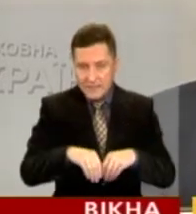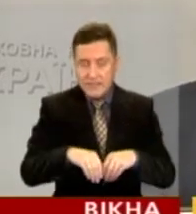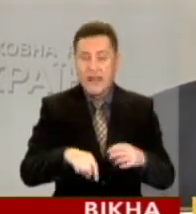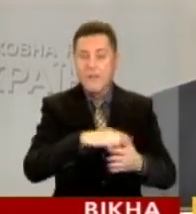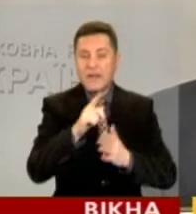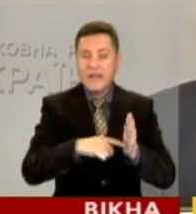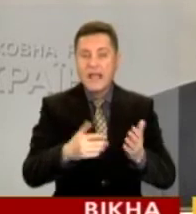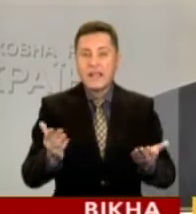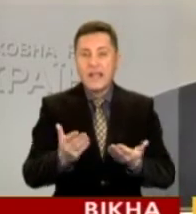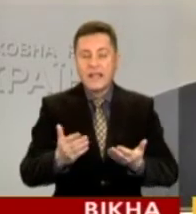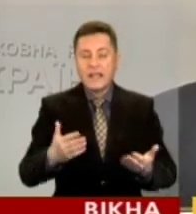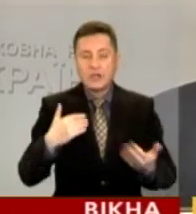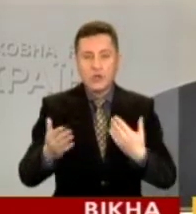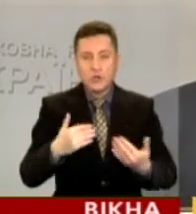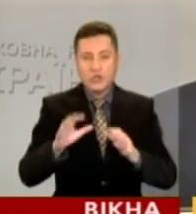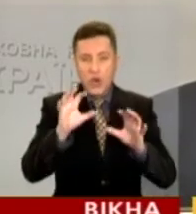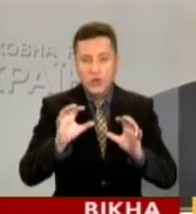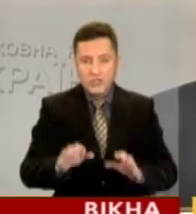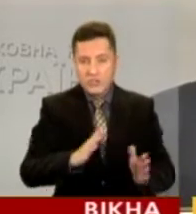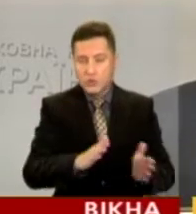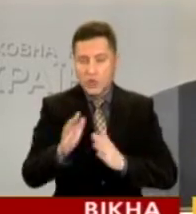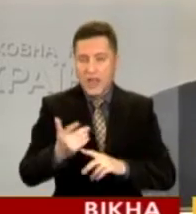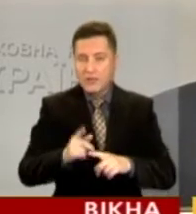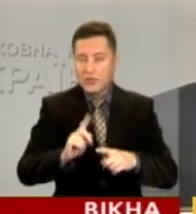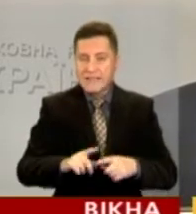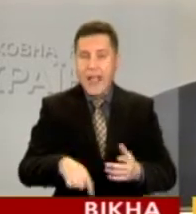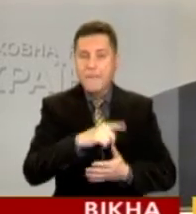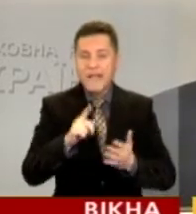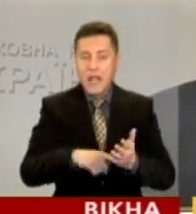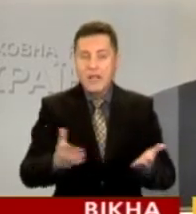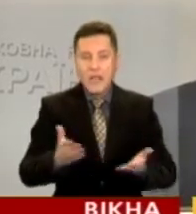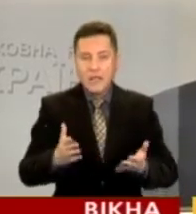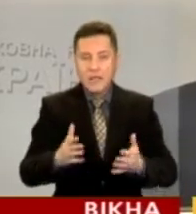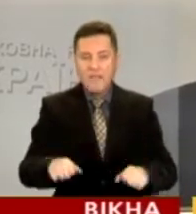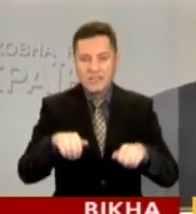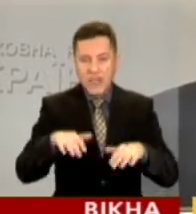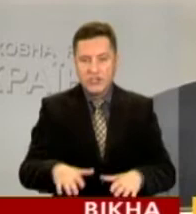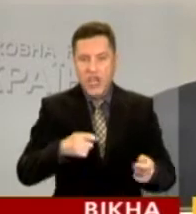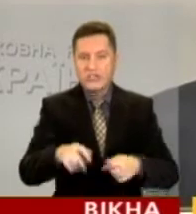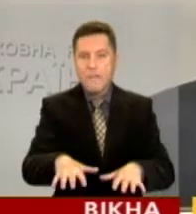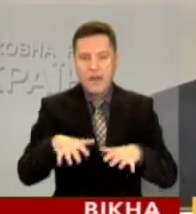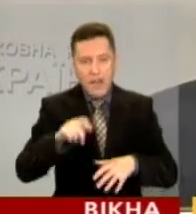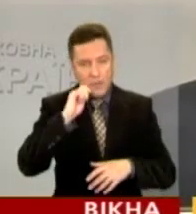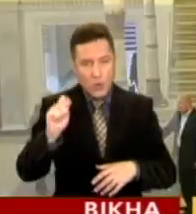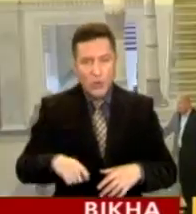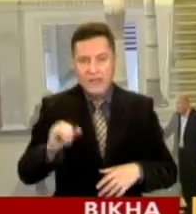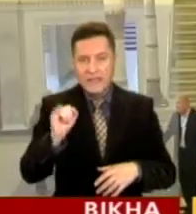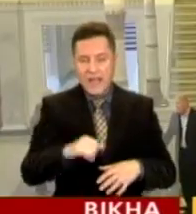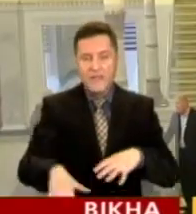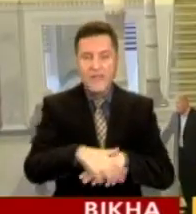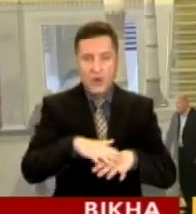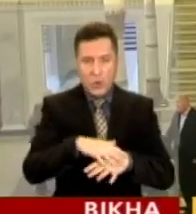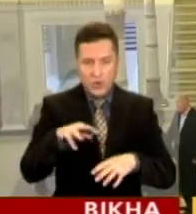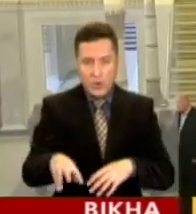які стосуються конституційного ладу, бо це є питання, які визначаються парламентом України і українським народом. Крім